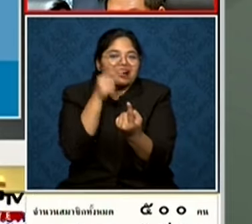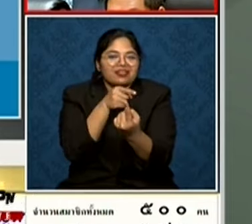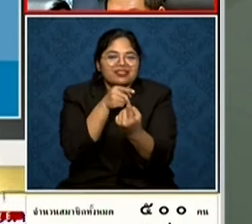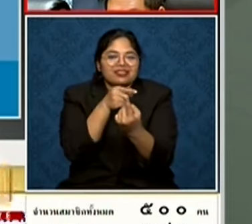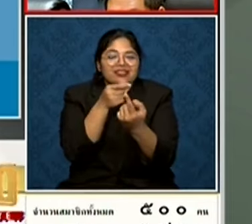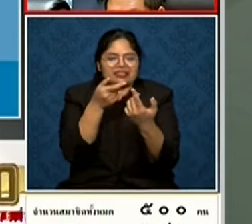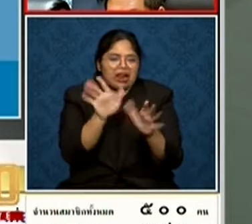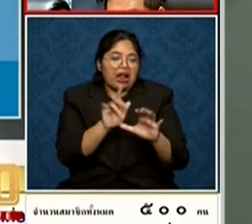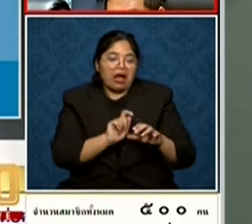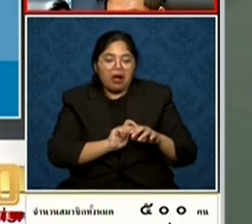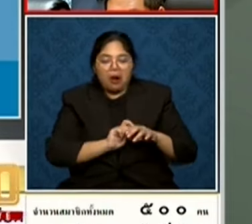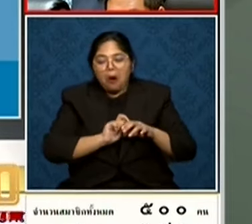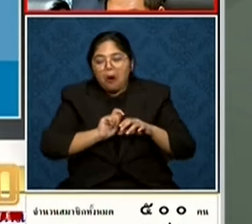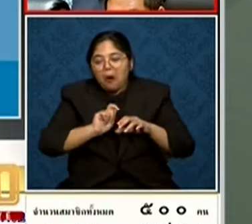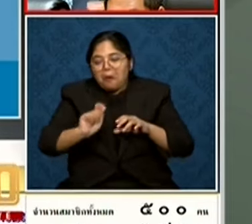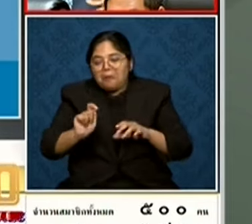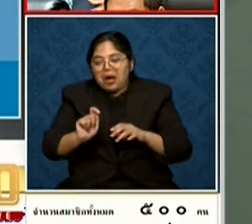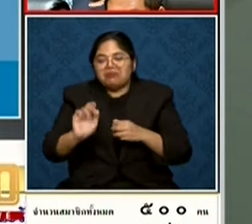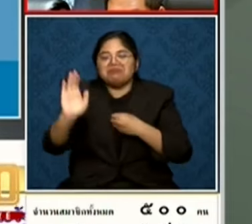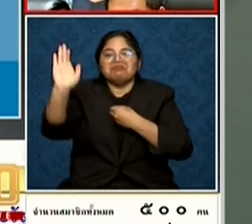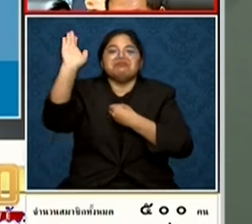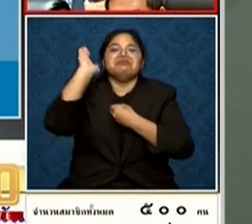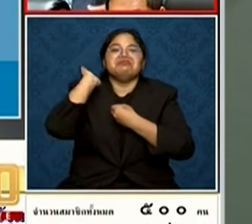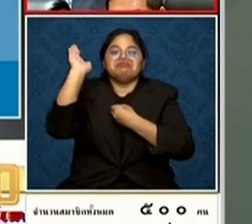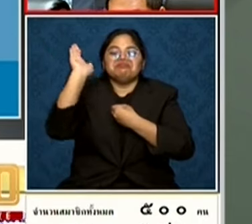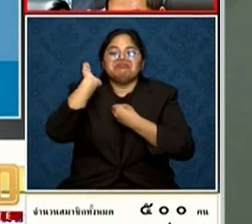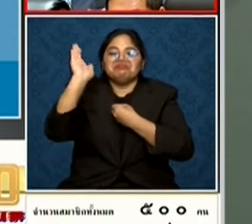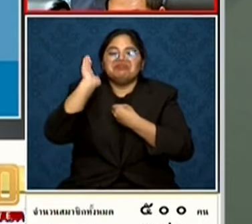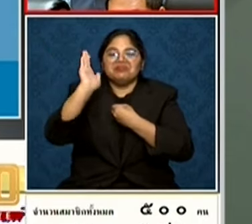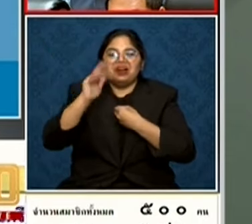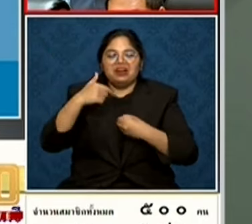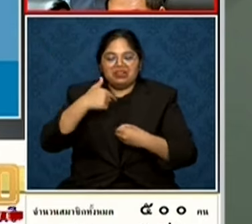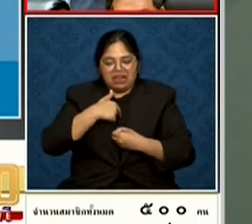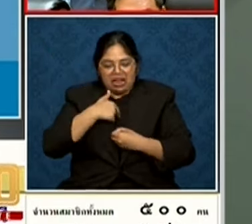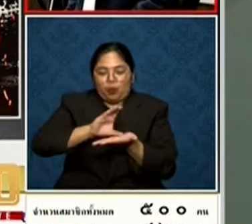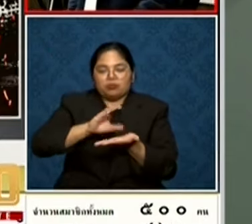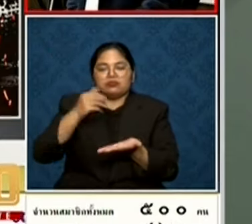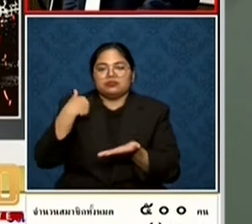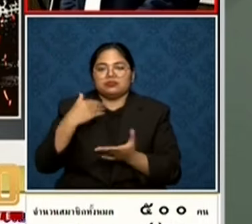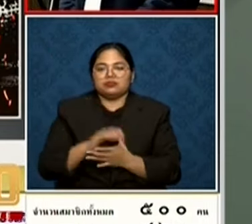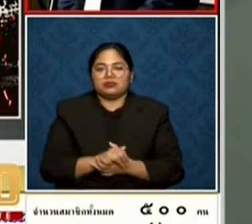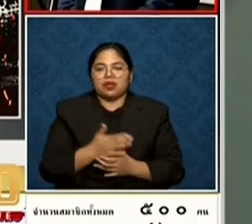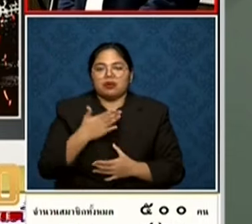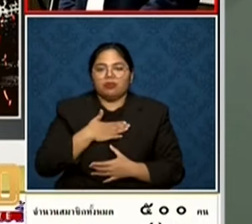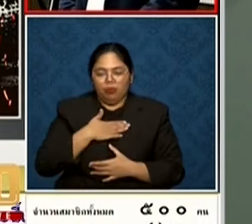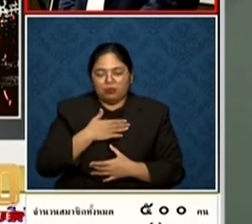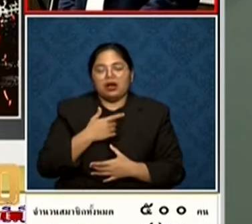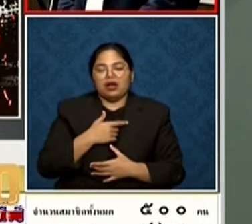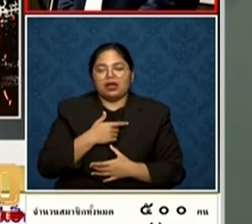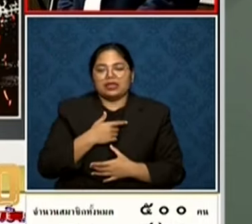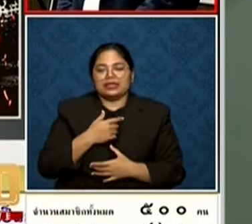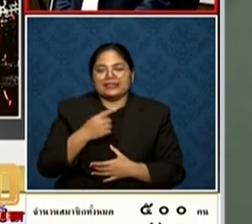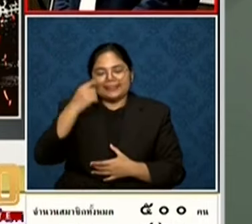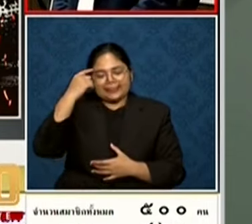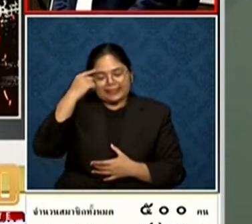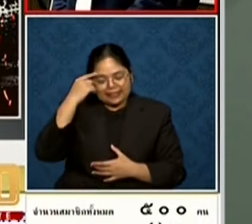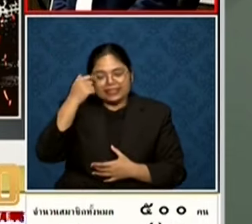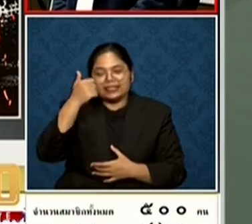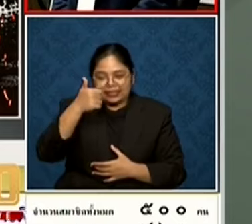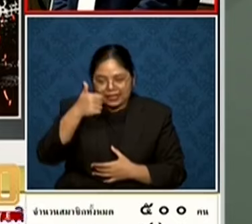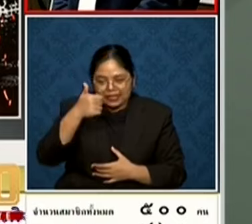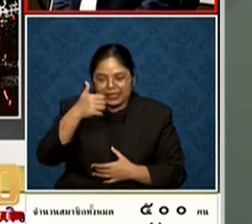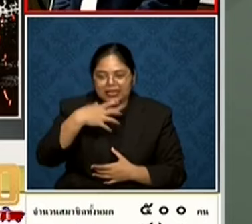านด้วยการบริหารจัดการเวลาที่มีความเป็นระบบผมว่าทำให้ประชาชนนี่นะครับรับ